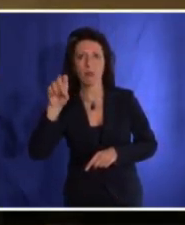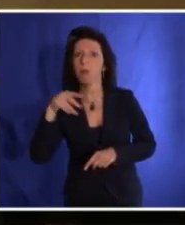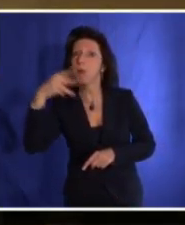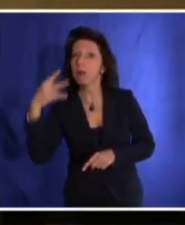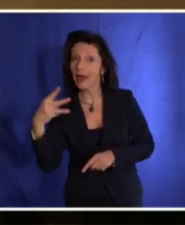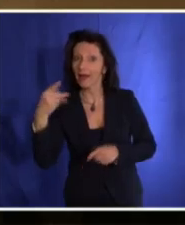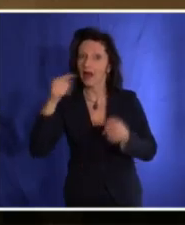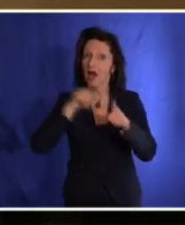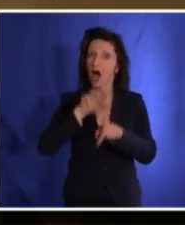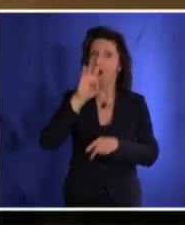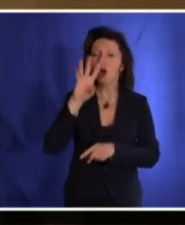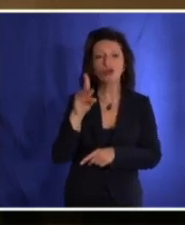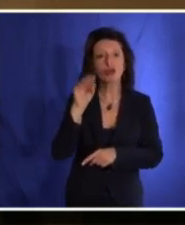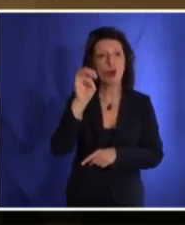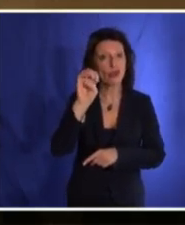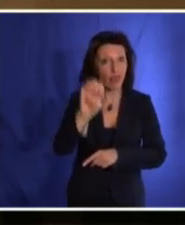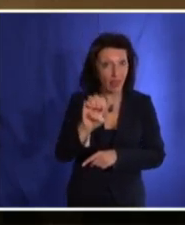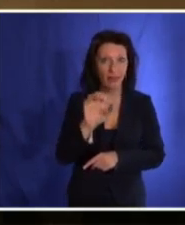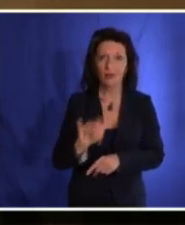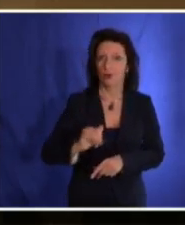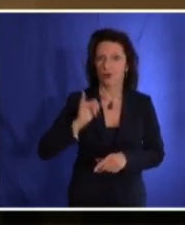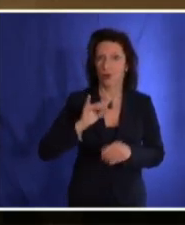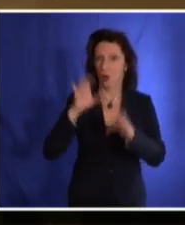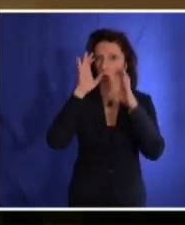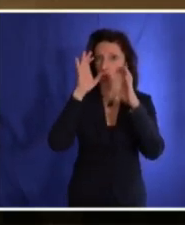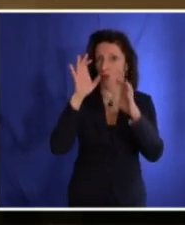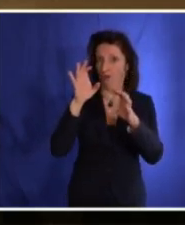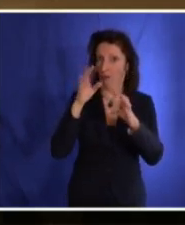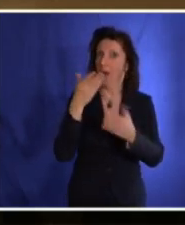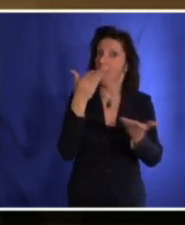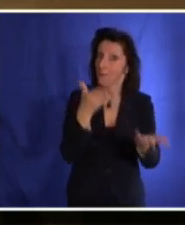und Bundesobmann der jungen ÖVP Sebastian Kurz.